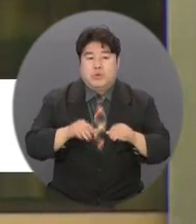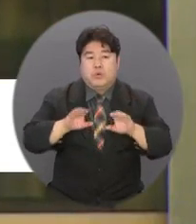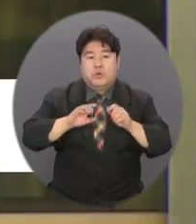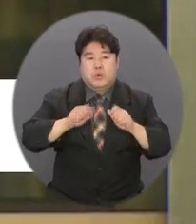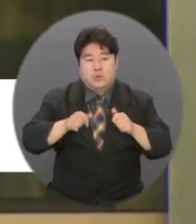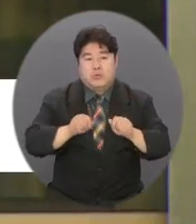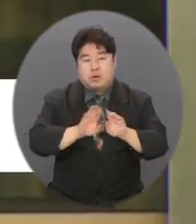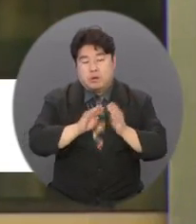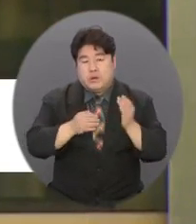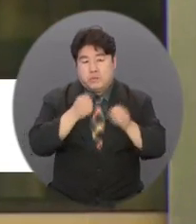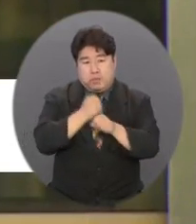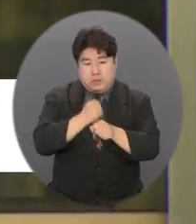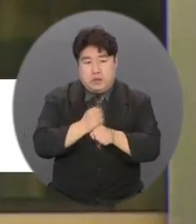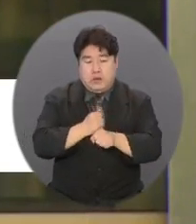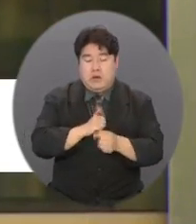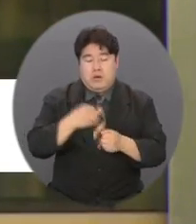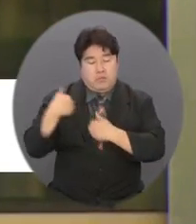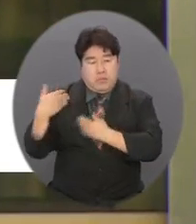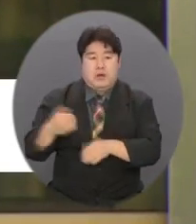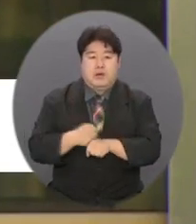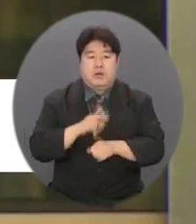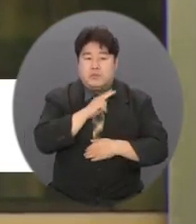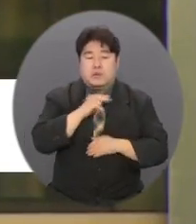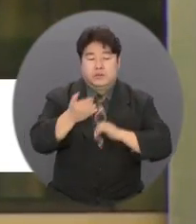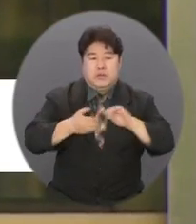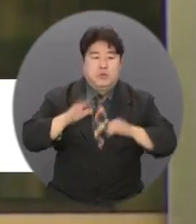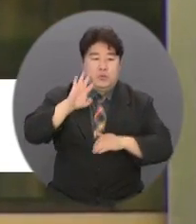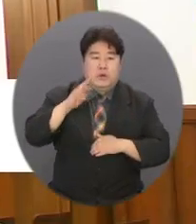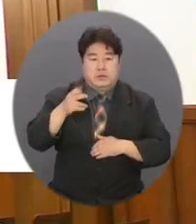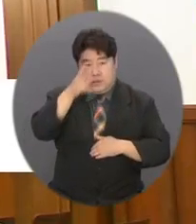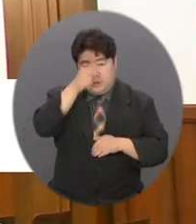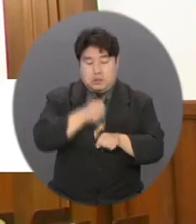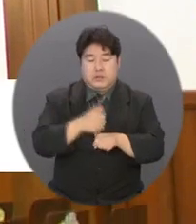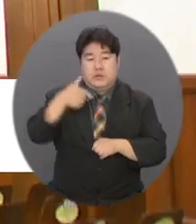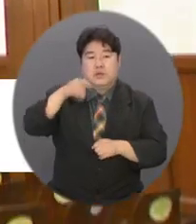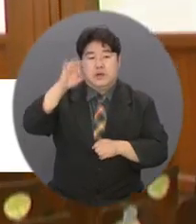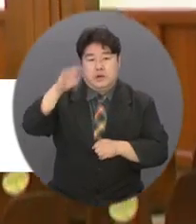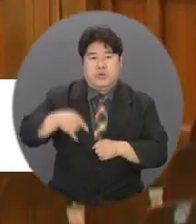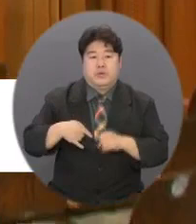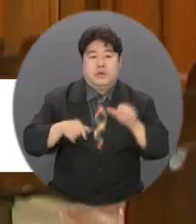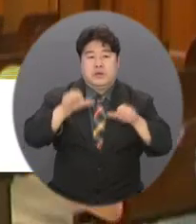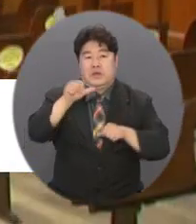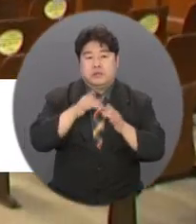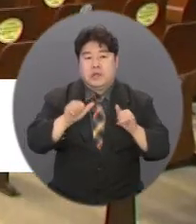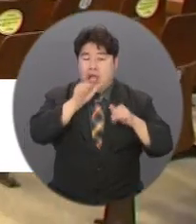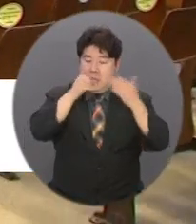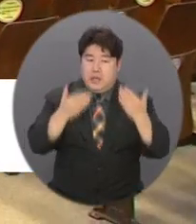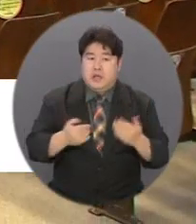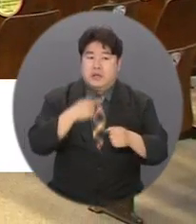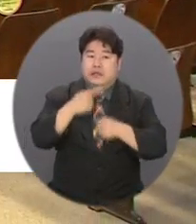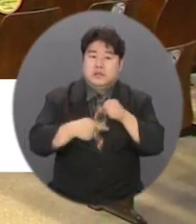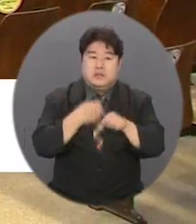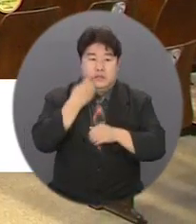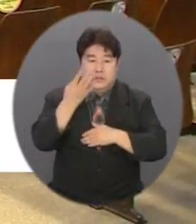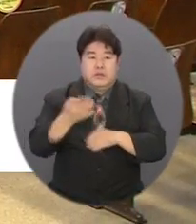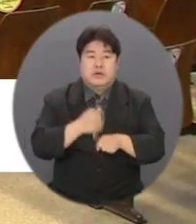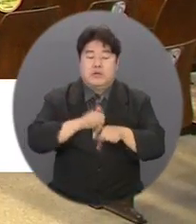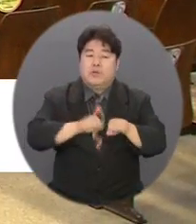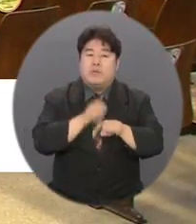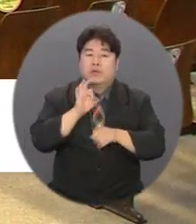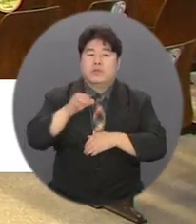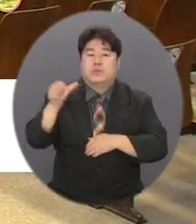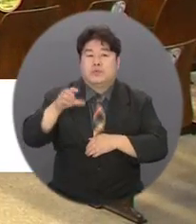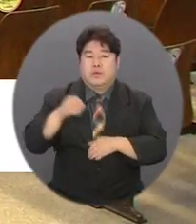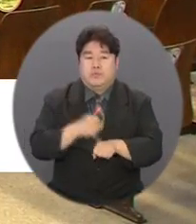혐의 로 구속기소된 전 광상 경찰서 소속 영이 a 씨에 대해 징역 1년 4개월 벌금 5000만원